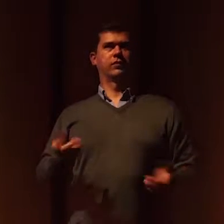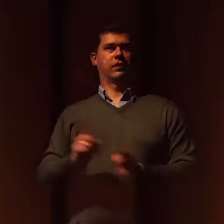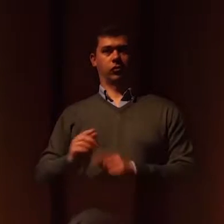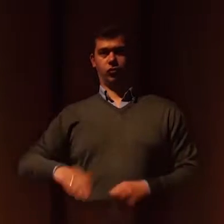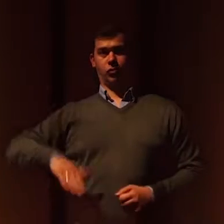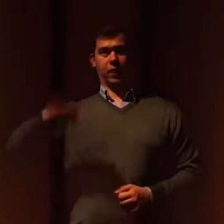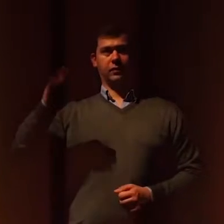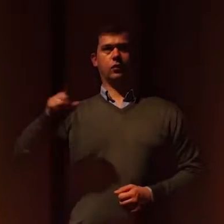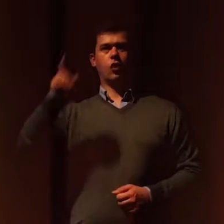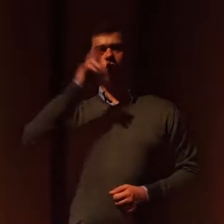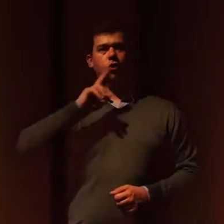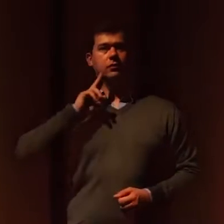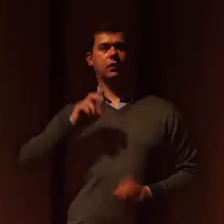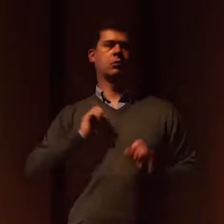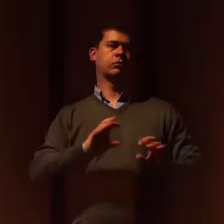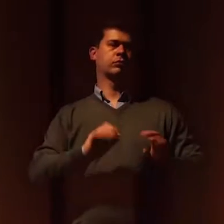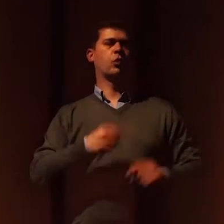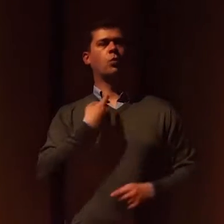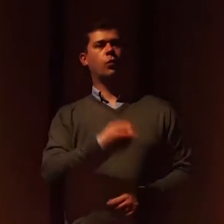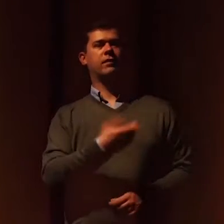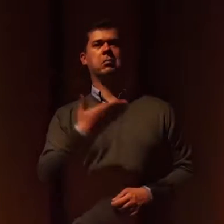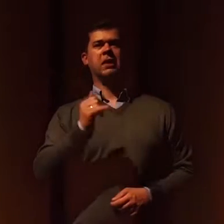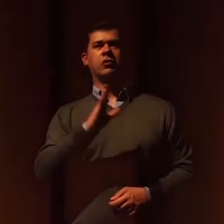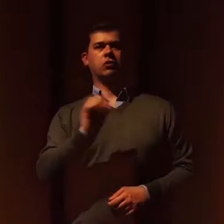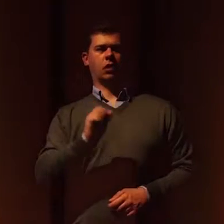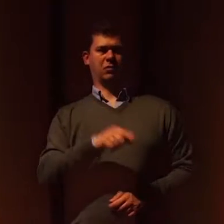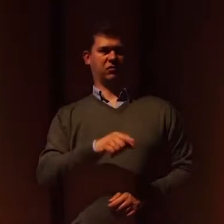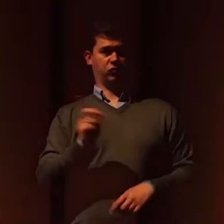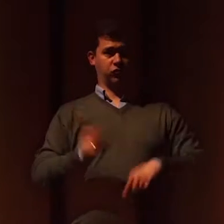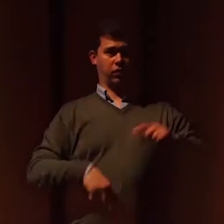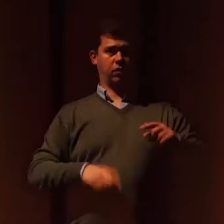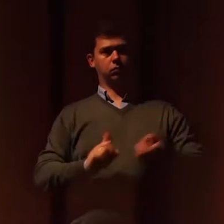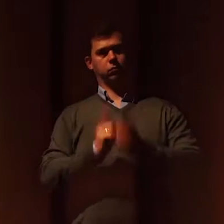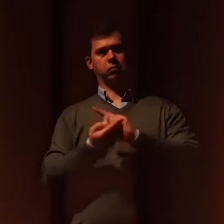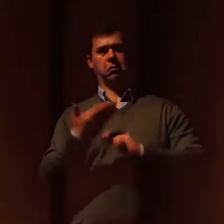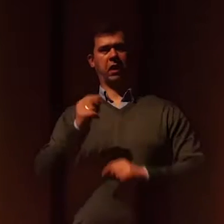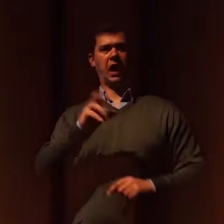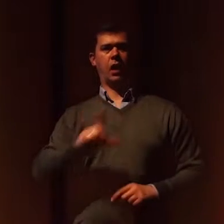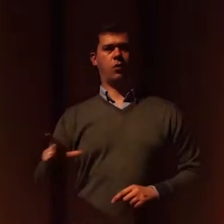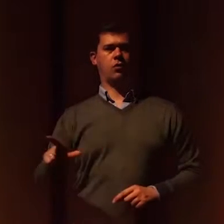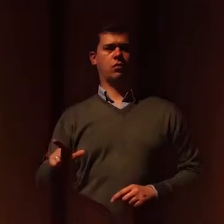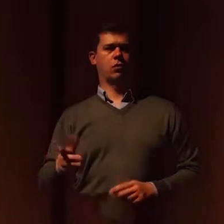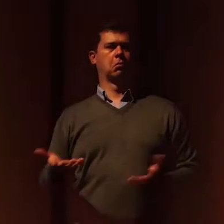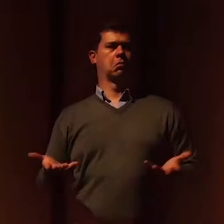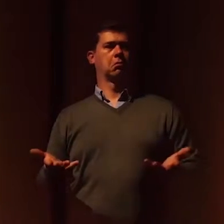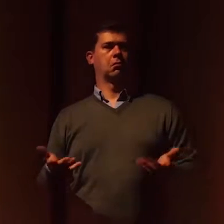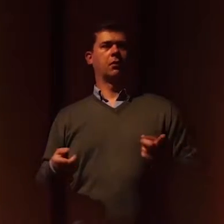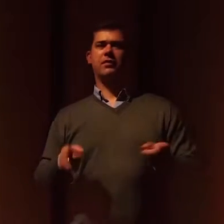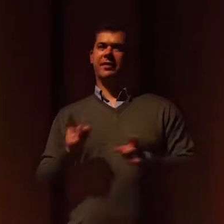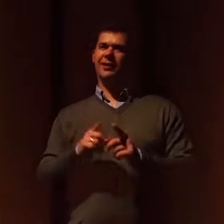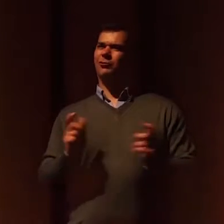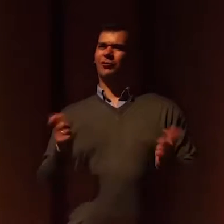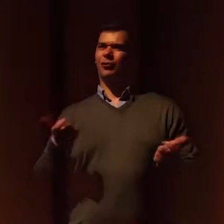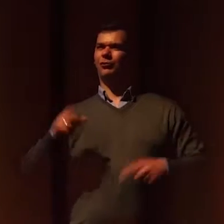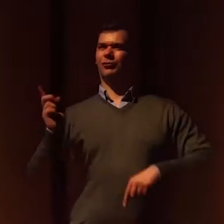dzie i wodz ma nie być nazywane teraz w szkole i że coś jest nie